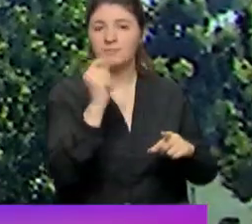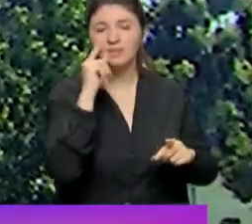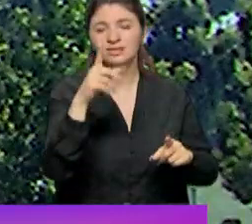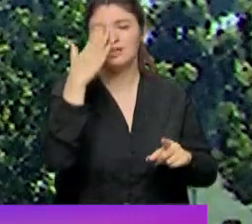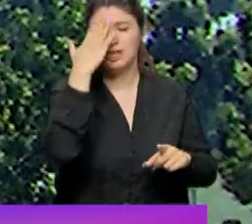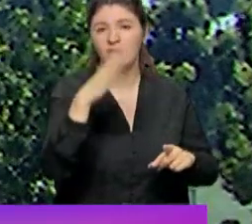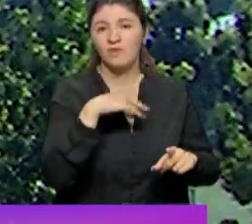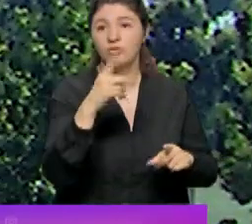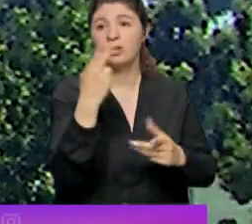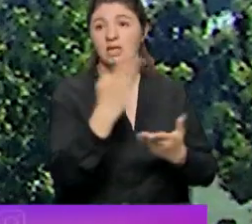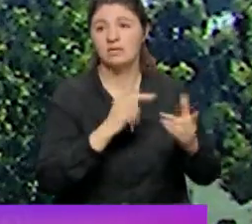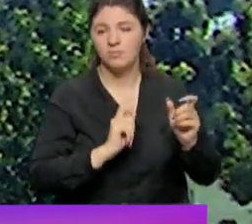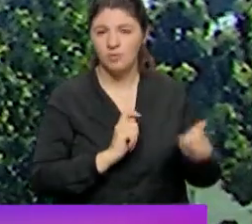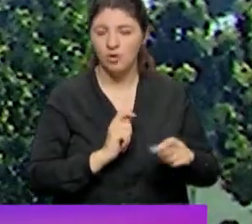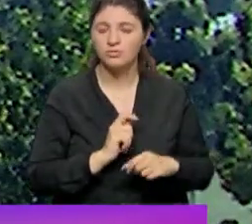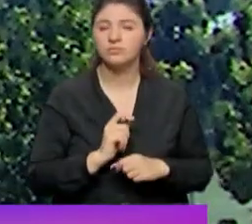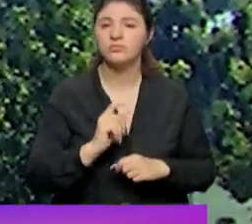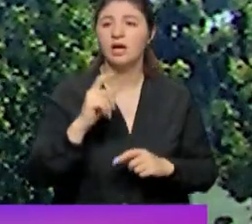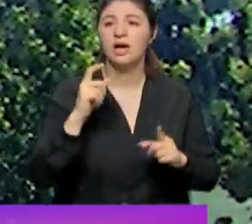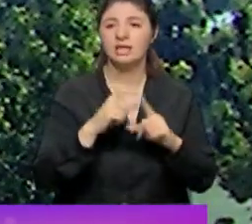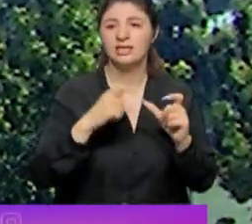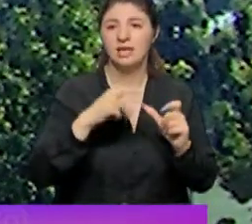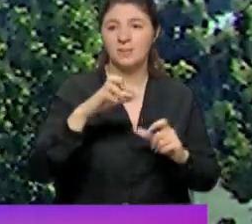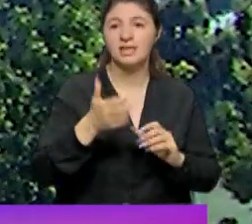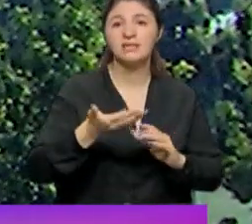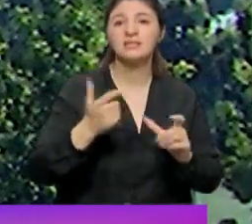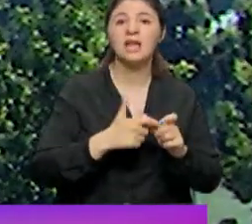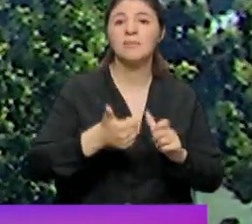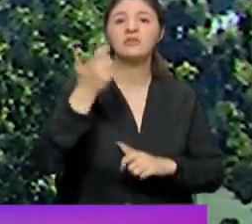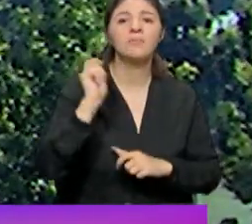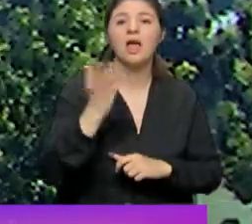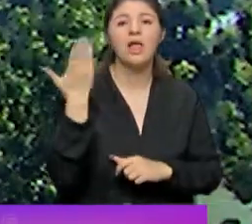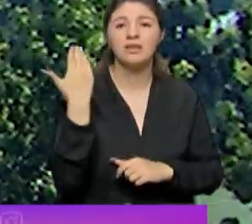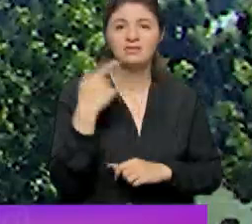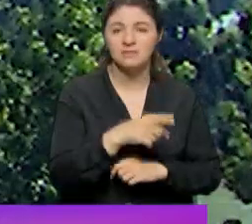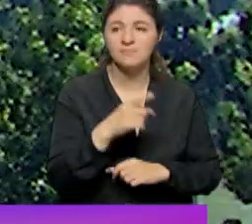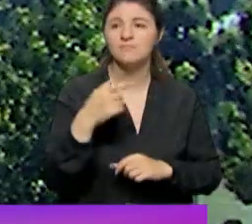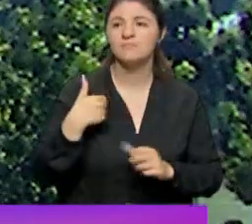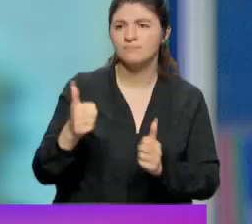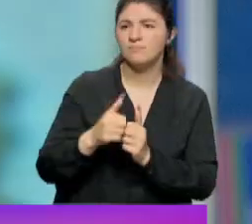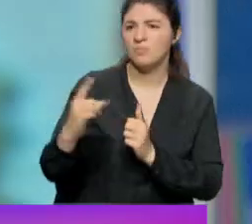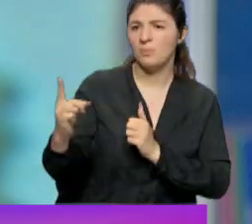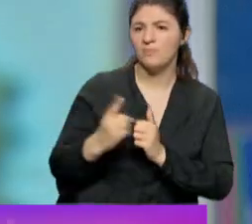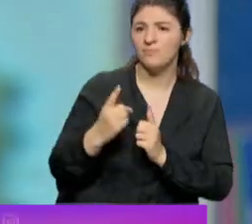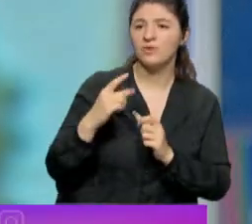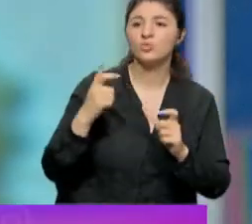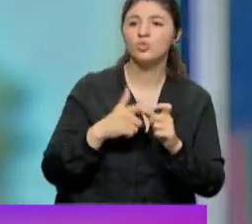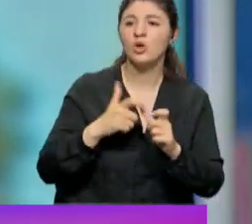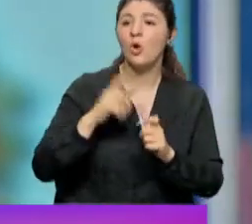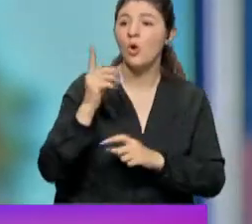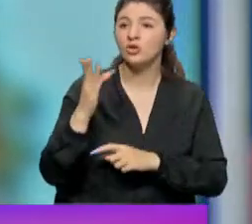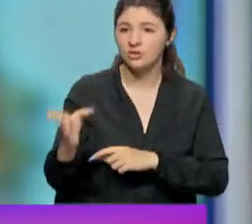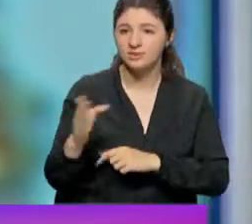Sezer de sizlere Selamlar O da resim yapıyor DSP Genel Başkanı yapmışsındır biliyorsunuz yanımıza gelen Gülseren